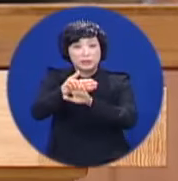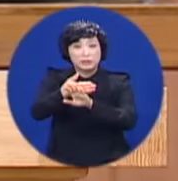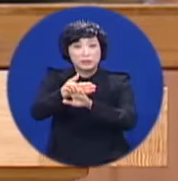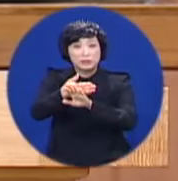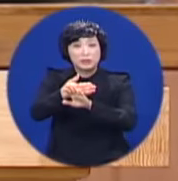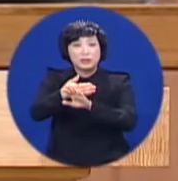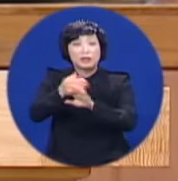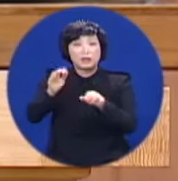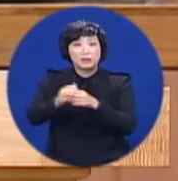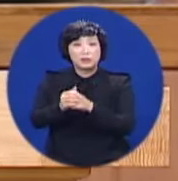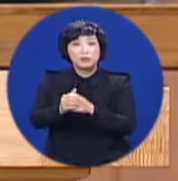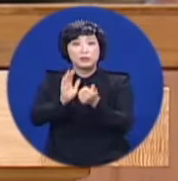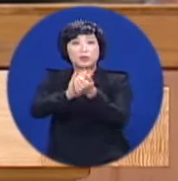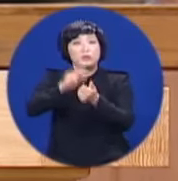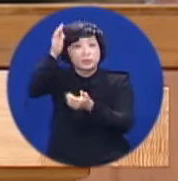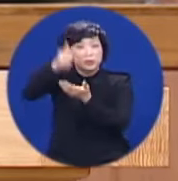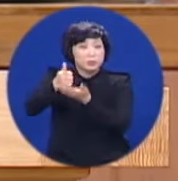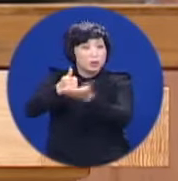보혜사를 너희에게 주사